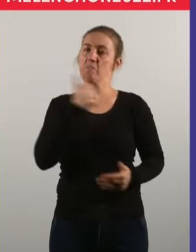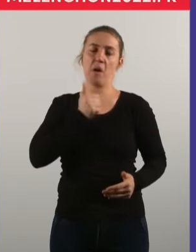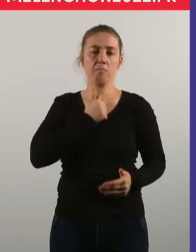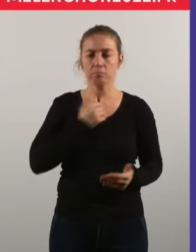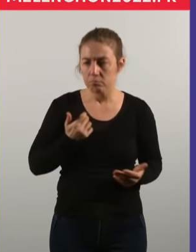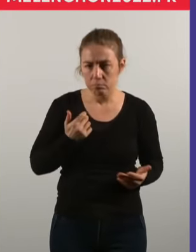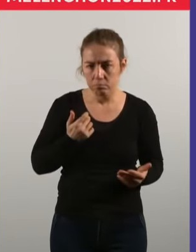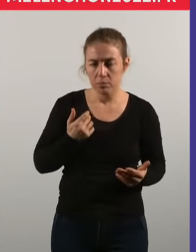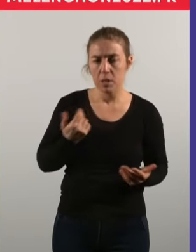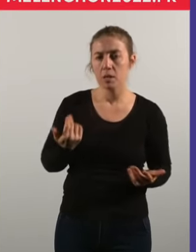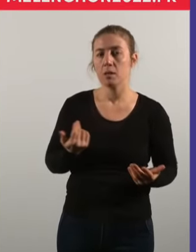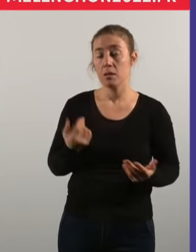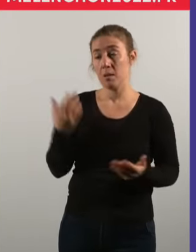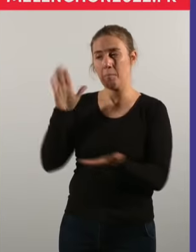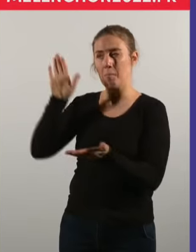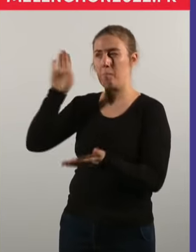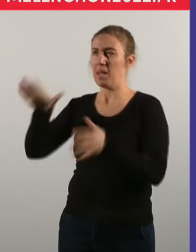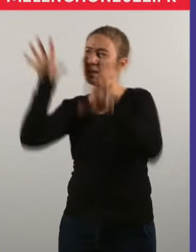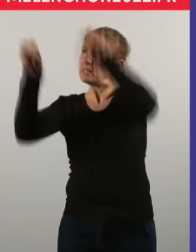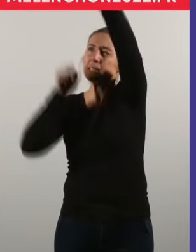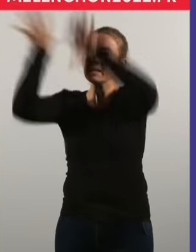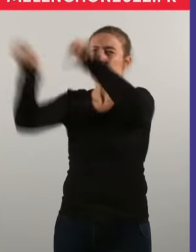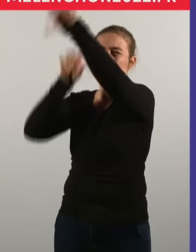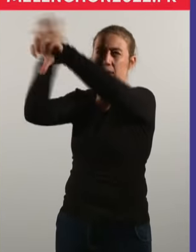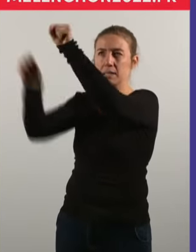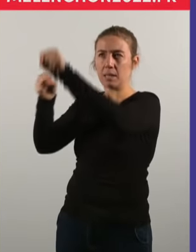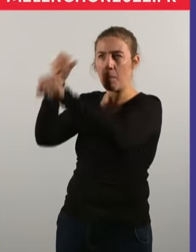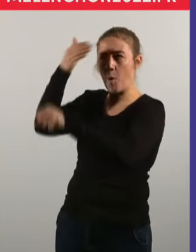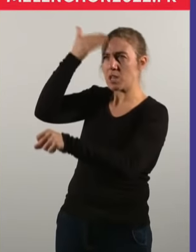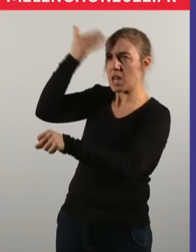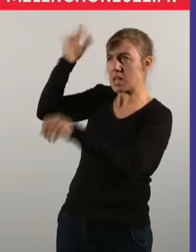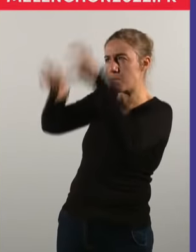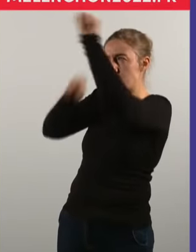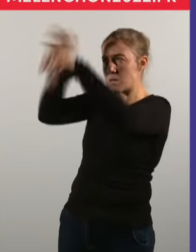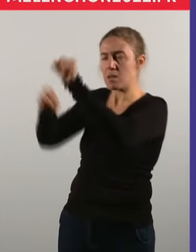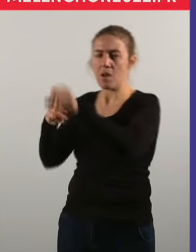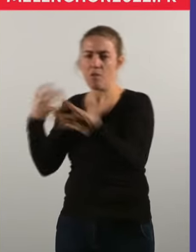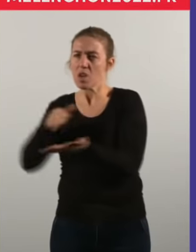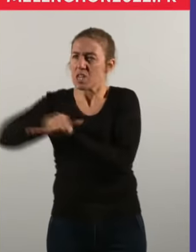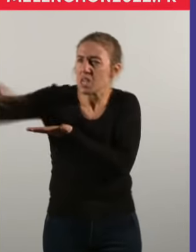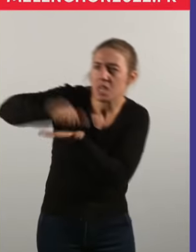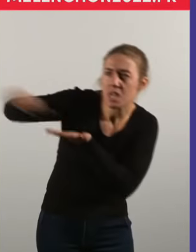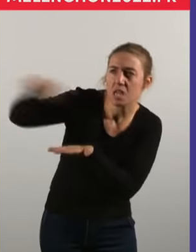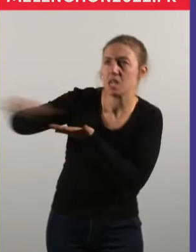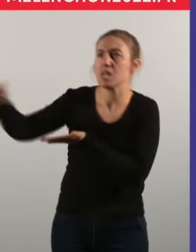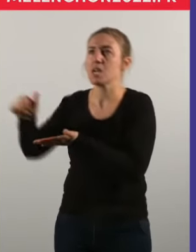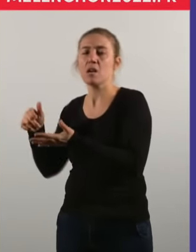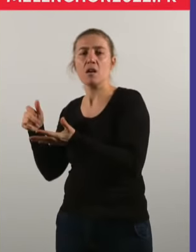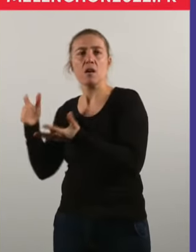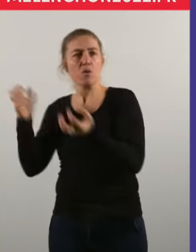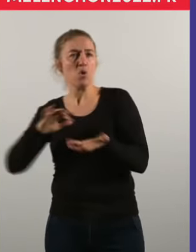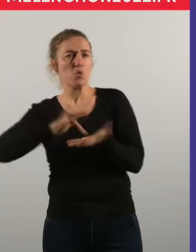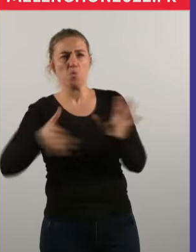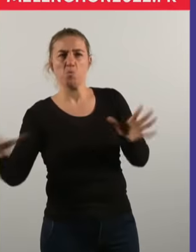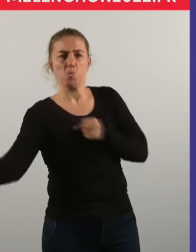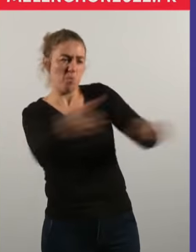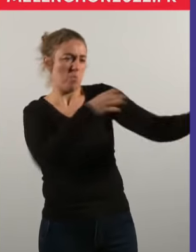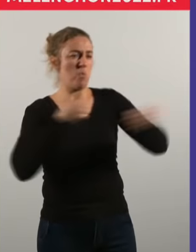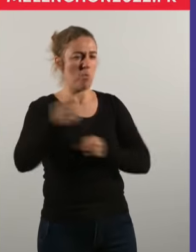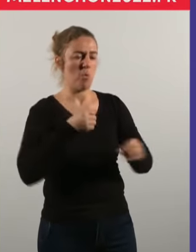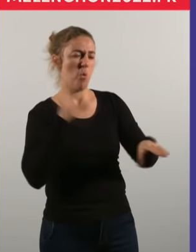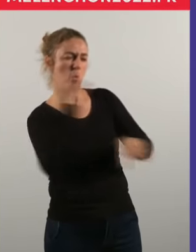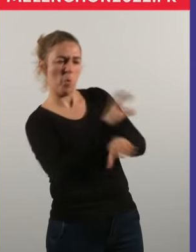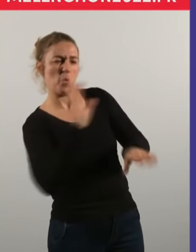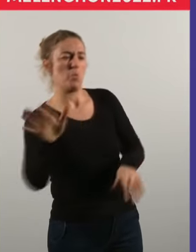la mentalité des conquérants, des surexploitants, des saccageurs, des ravageurs, des gens qui s'approprient tout contre tous les